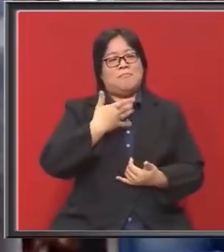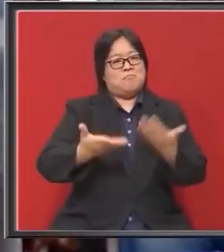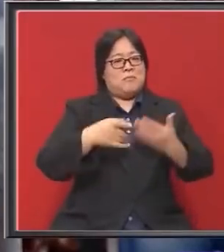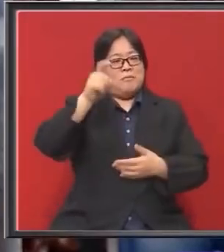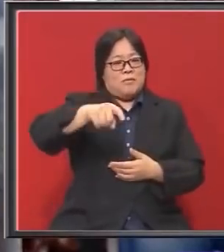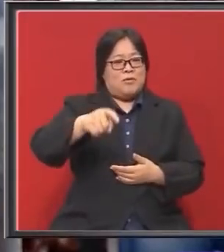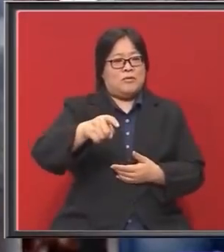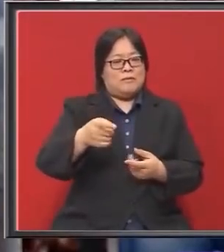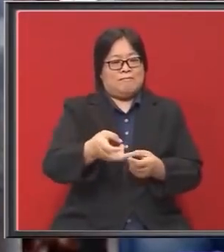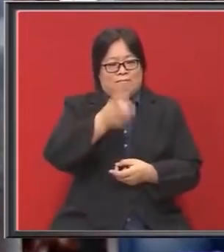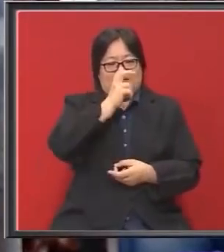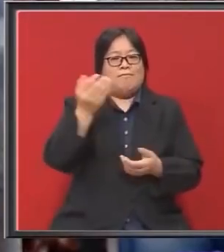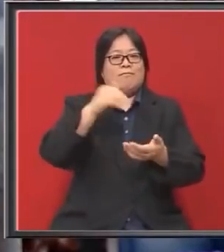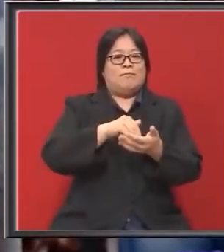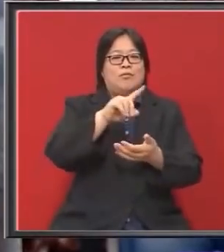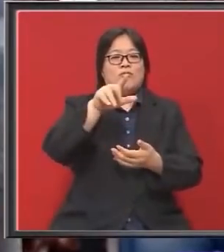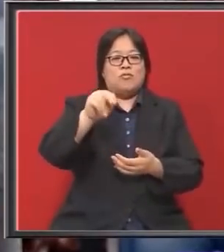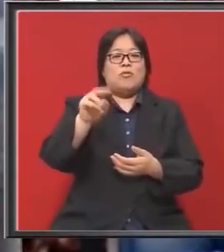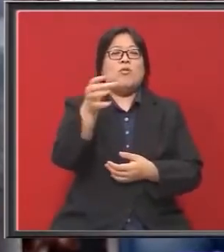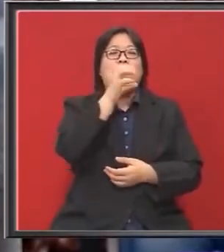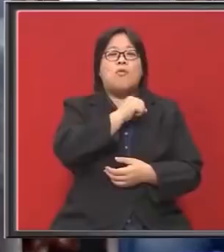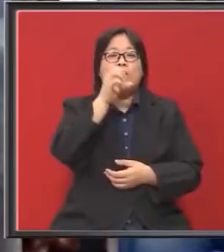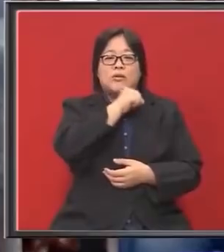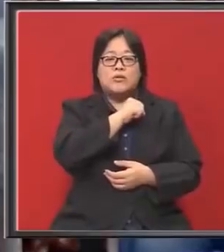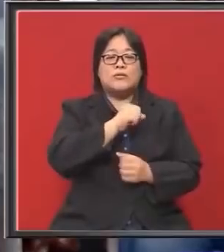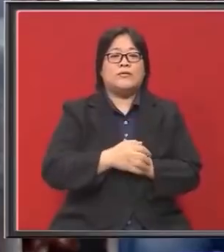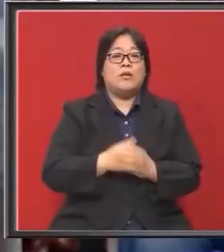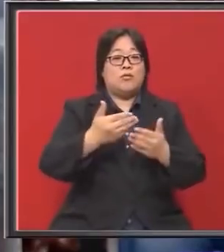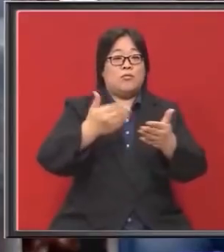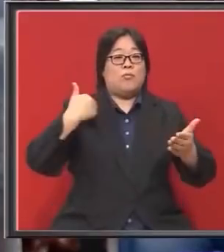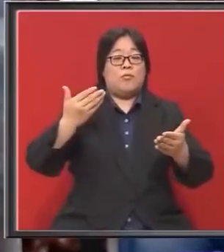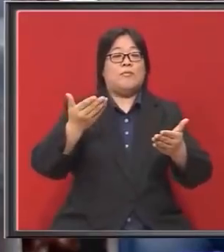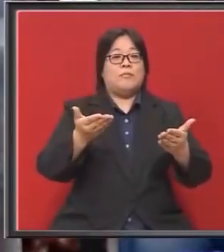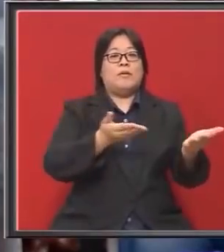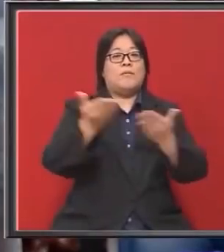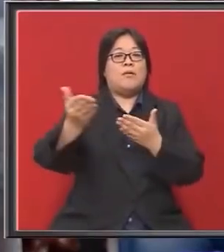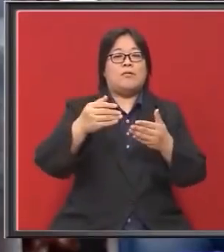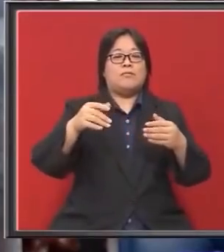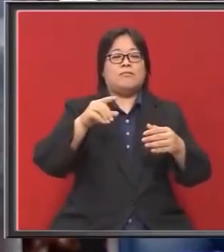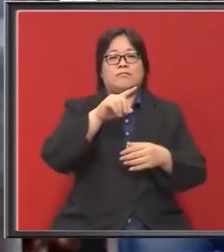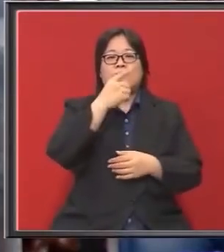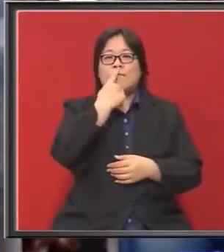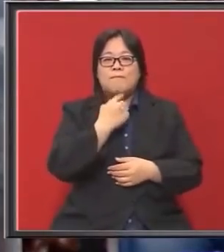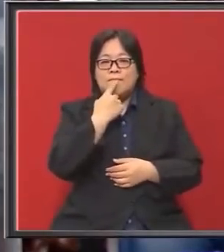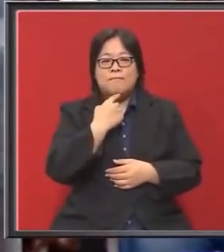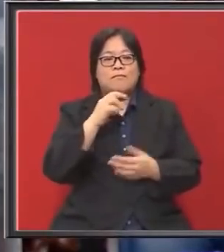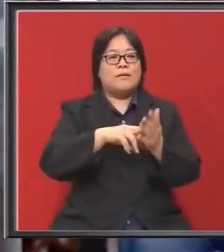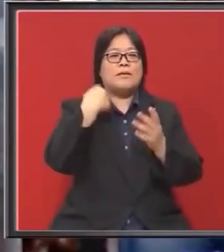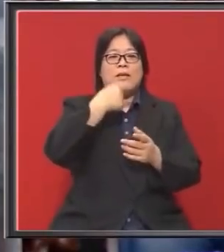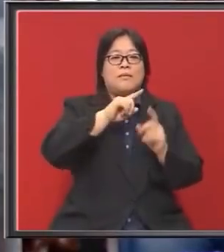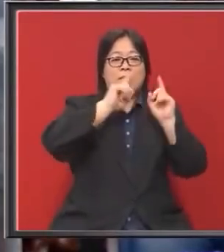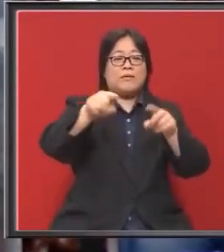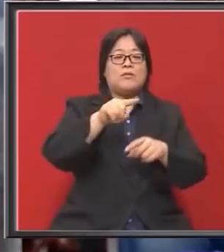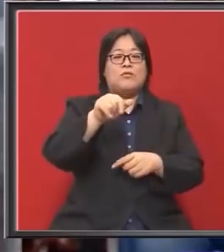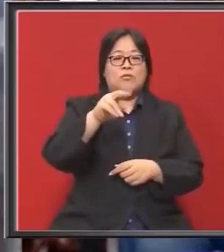pasti Perlunya kita percetakan lagi dengan ngadeg izon Jingga ataupun paint sebelum kita bawa ke John merah setiap Siapa yang